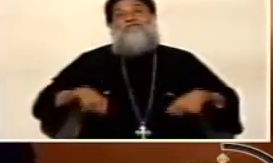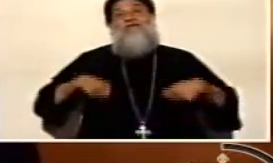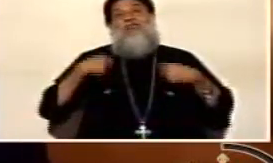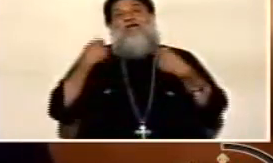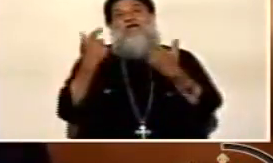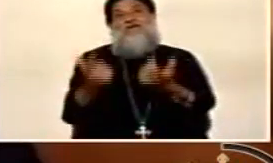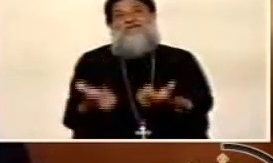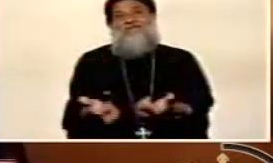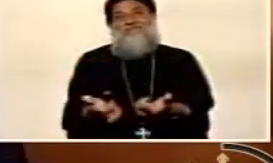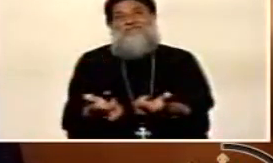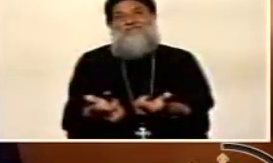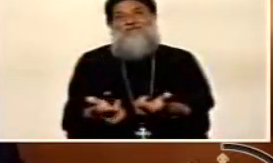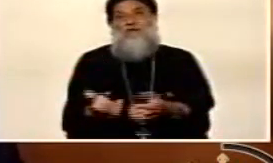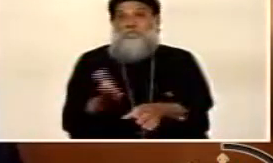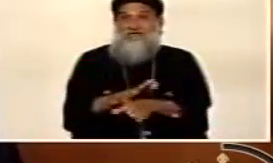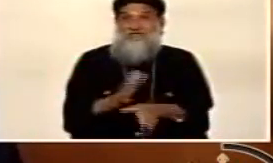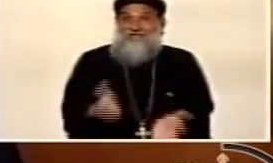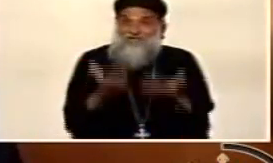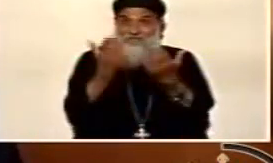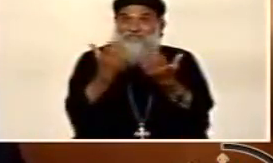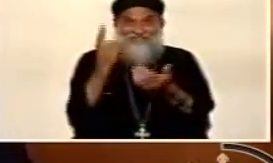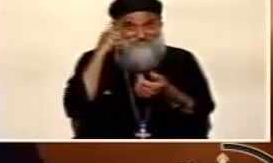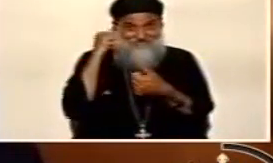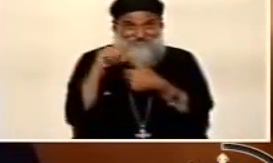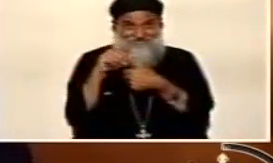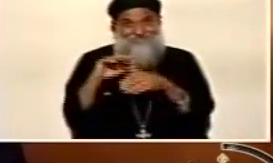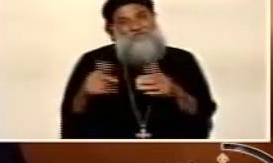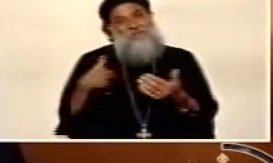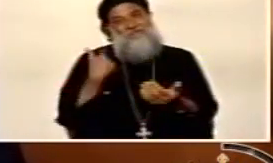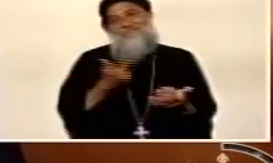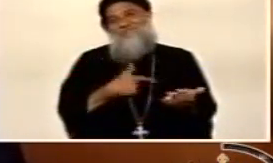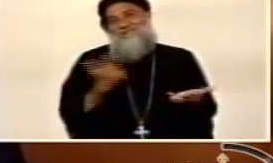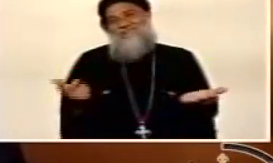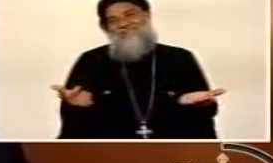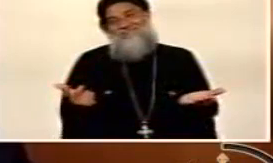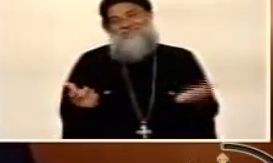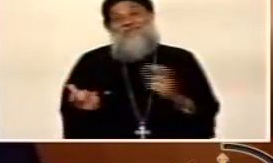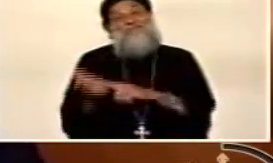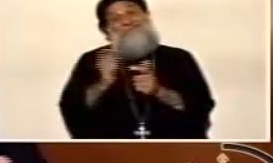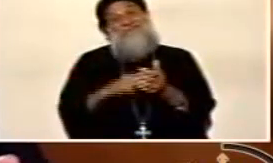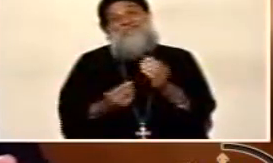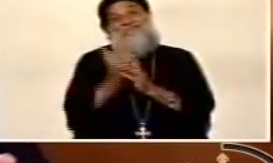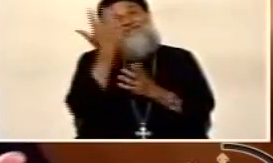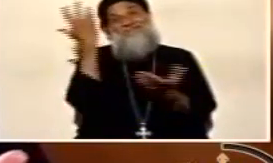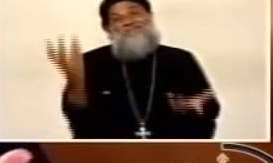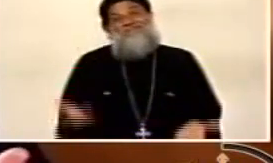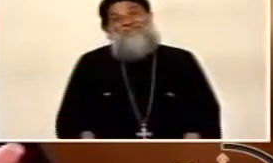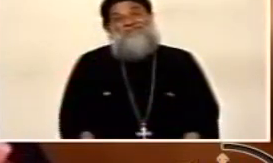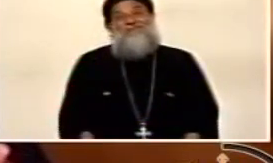اللي محتاج للحياة اداها له، اقام الموتى.